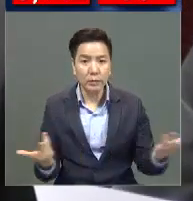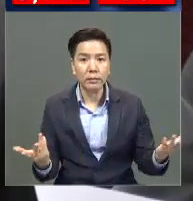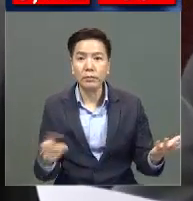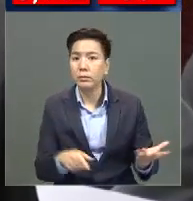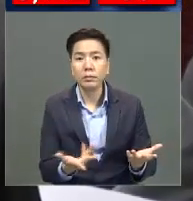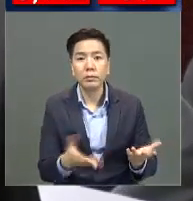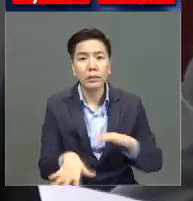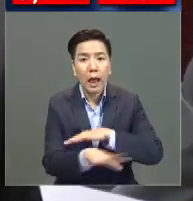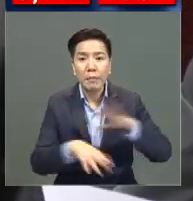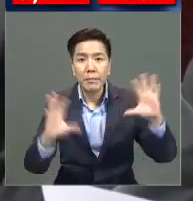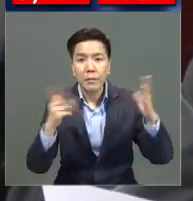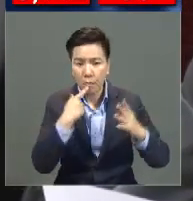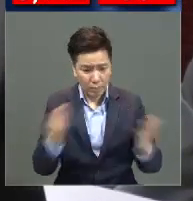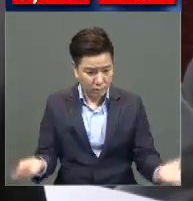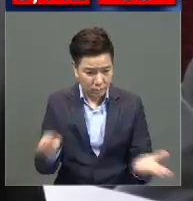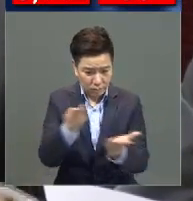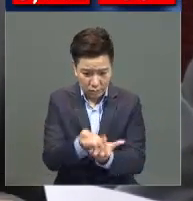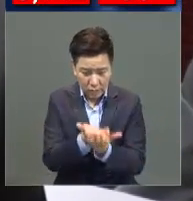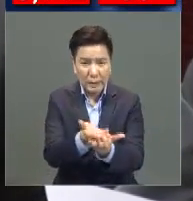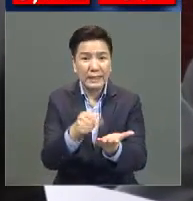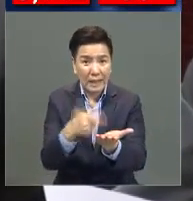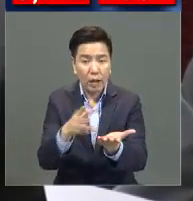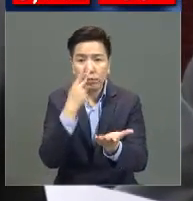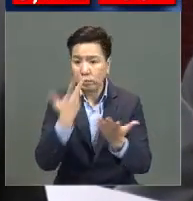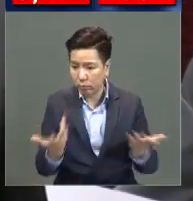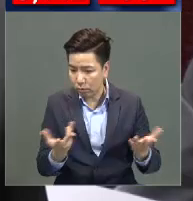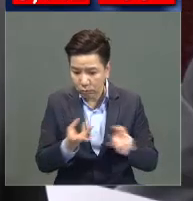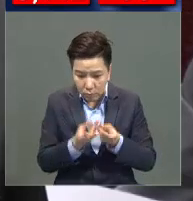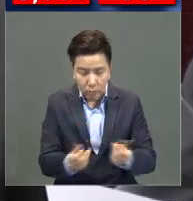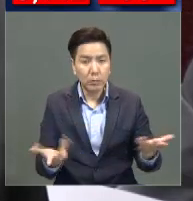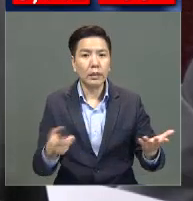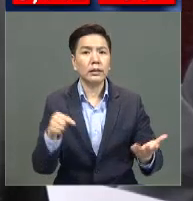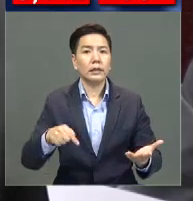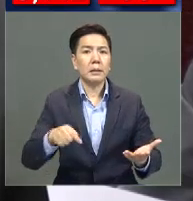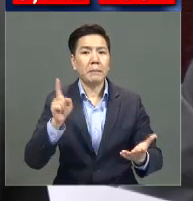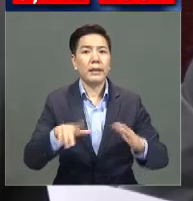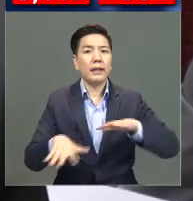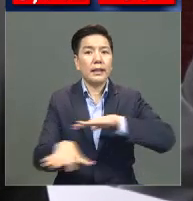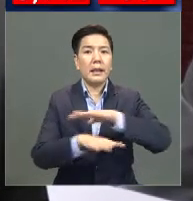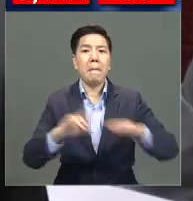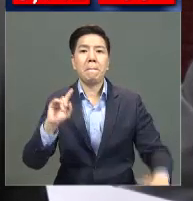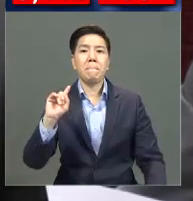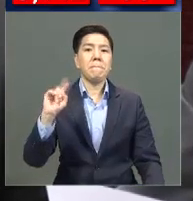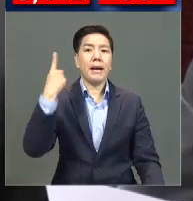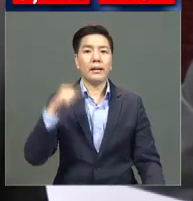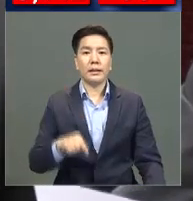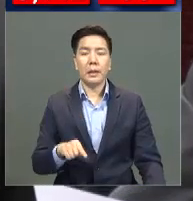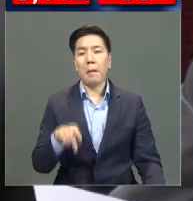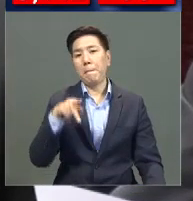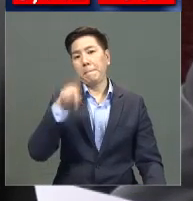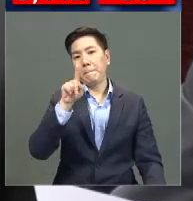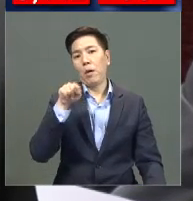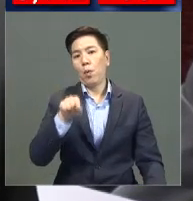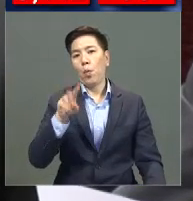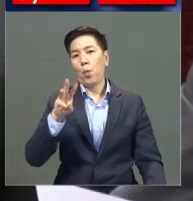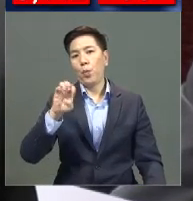านชิ้นนี้ไม่มีข้อเท็จจริงใดขึ้นจากดร.สัทพลนี่คือพยานหลักฐานใหม่ตามนัยยะปวิอาญามาตร